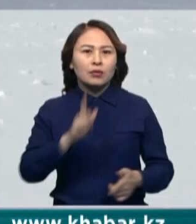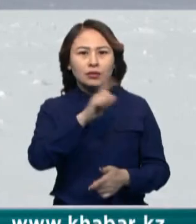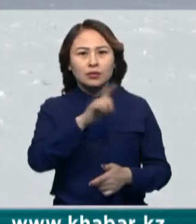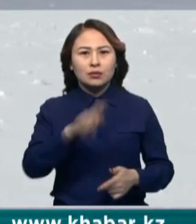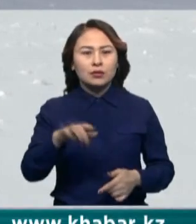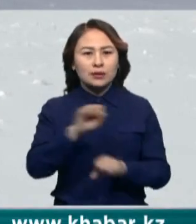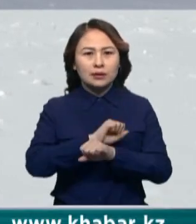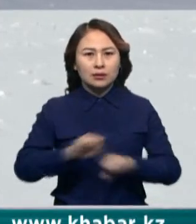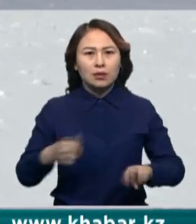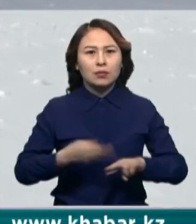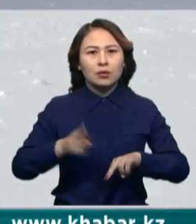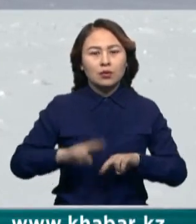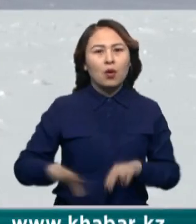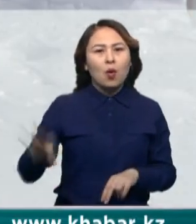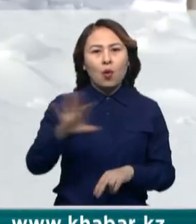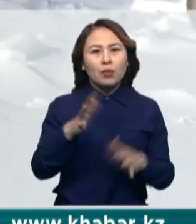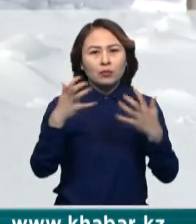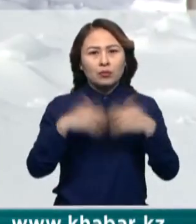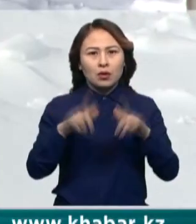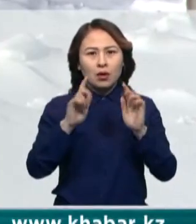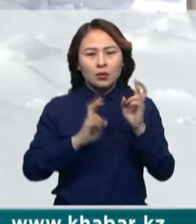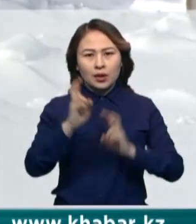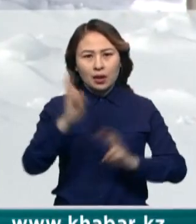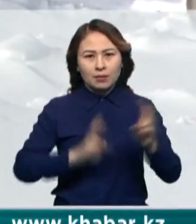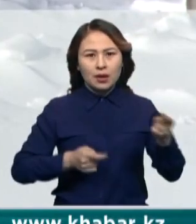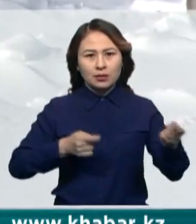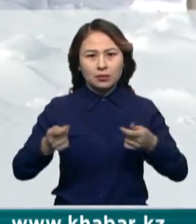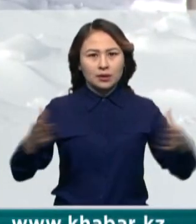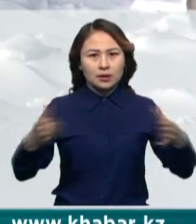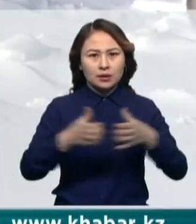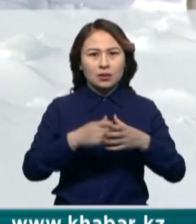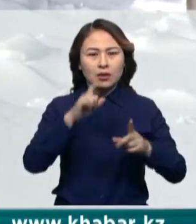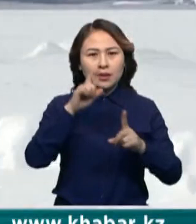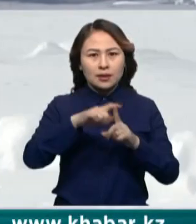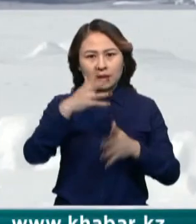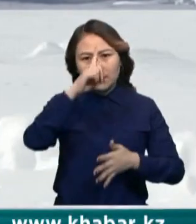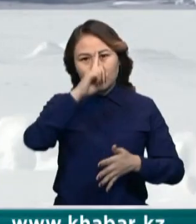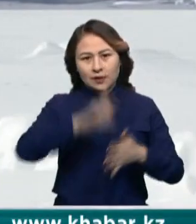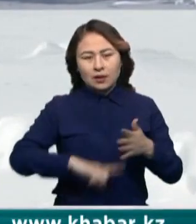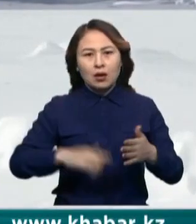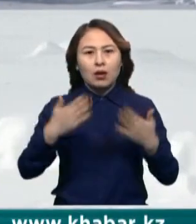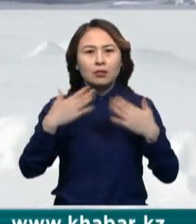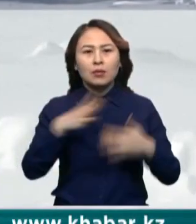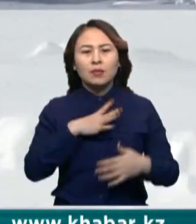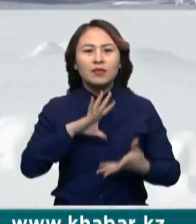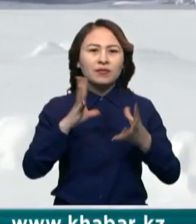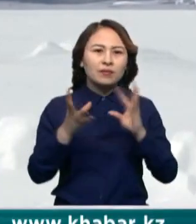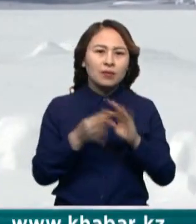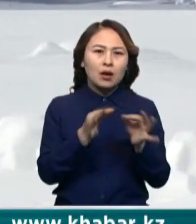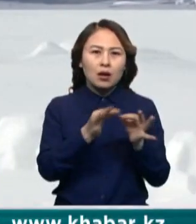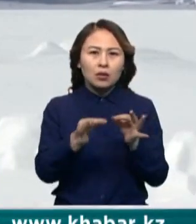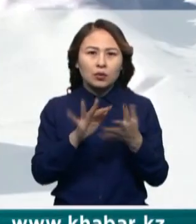әрекетіне тосқауыл қою. Облыстық кәсіпкерлік және өнеркәсіп басқармасы өкілдерінің сөзіне сенсек, өткен демалыс күндері аймақта бірнеше